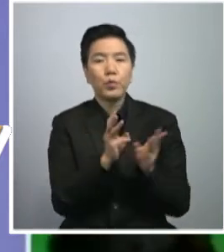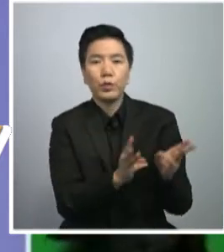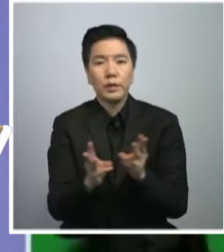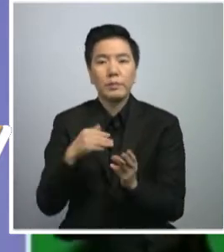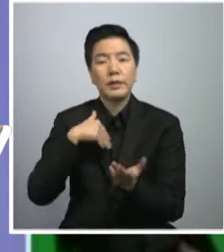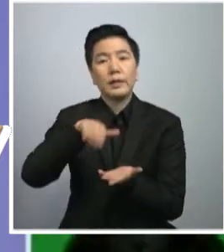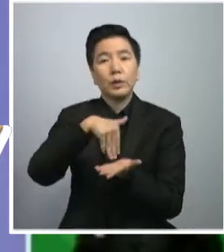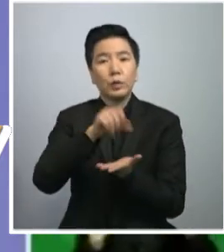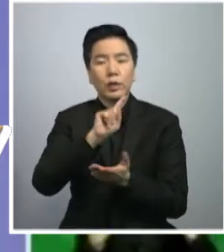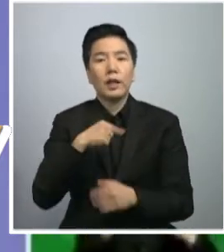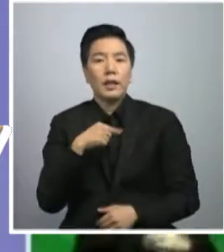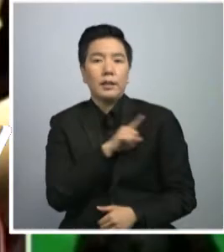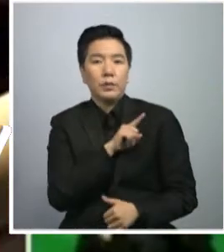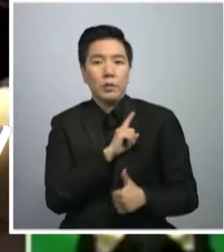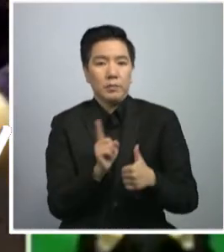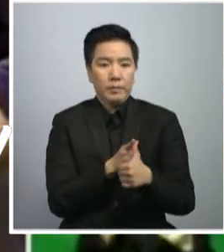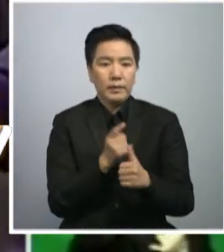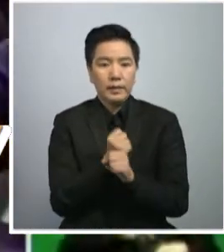ไนน์ทีนได้แถลงถึงข้อมูลต่างๆนะครับหลังจากเสร็จสิ้นการประชุมว่าด้วยความห่วงใยของพลเอกประยุทธ์จันทร์โอชานายกรัฐมนตรีรัฐมนตรีว่าการกระทรวงกลาโหมในฐานะประธานสปกพร้อมที่จะช่วยเหลือประชาชนยามฉุกเฉินที่เกิดขึ้นครับทั้งนี้จะฐานะการการพยาบาทของโกวิทในทีได้ไปเดินมาถึงที่จุดที่รัฐบาลจำเป็นต้องใช้การบริหารราชการในสถานการณ์ฉุกเฉินเป็นการระดมทรัพยากรในการบริหารการบูรณาการทุกภาคส่วนรวมถึงมีการออกมาตรการกำหนดการพระบาทของโลกและผลกระทบของเศรษฐกิจจากสถานการณ์ในตอนนี้จะต้องมีการควบคุมที่จะก่อนที่จะควบคุมไม่ได้ครับส่วนฐานของการดำเนินงานของศูนย์น่าจะมีดังต่อไปนี้ข้อที่1